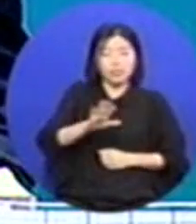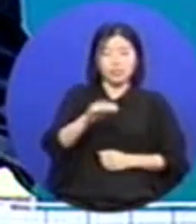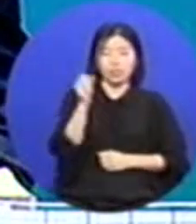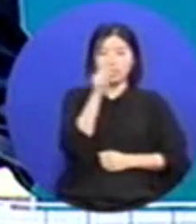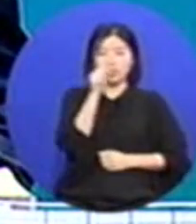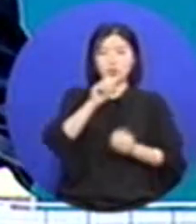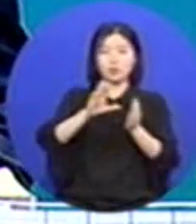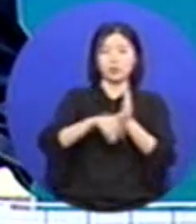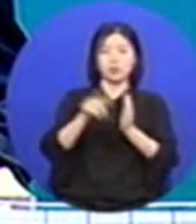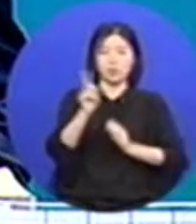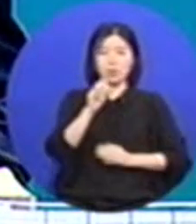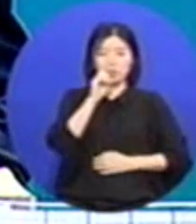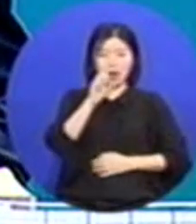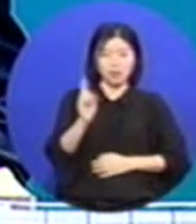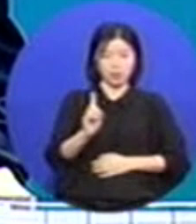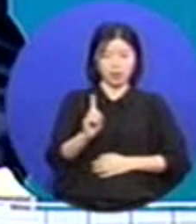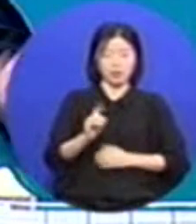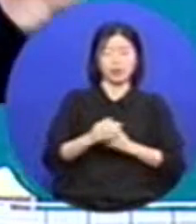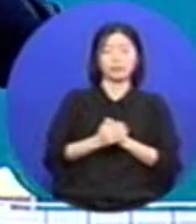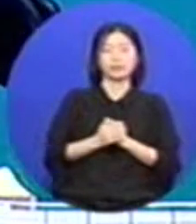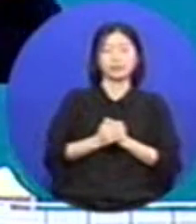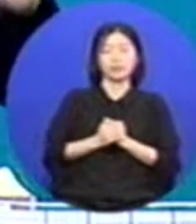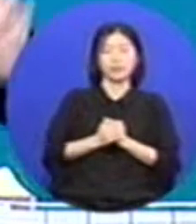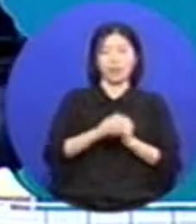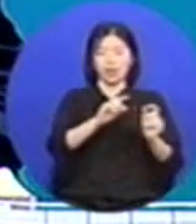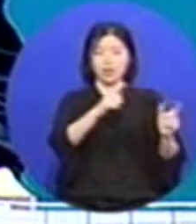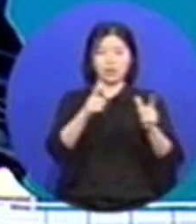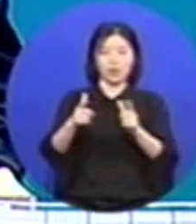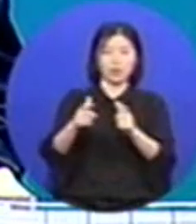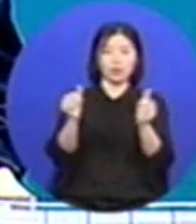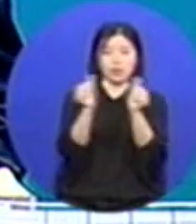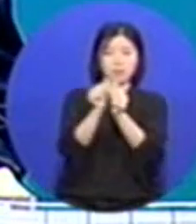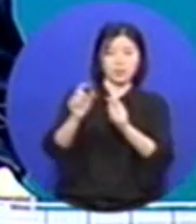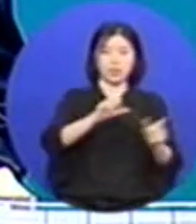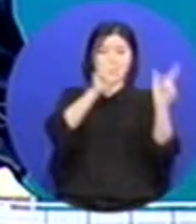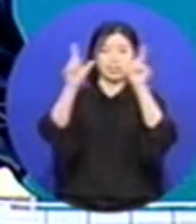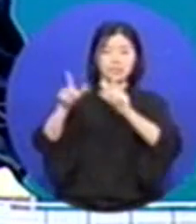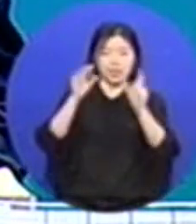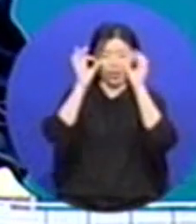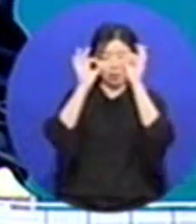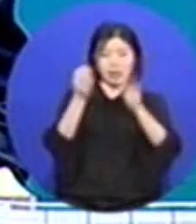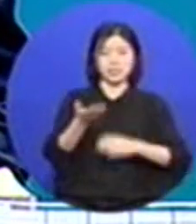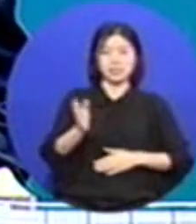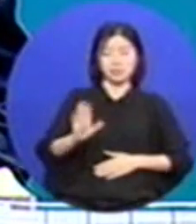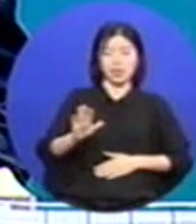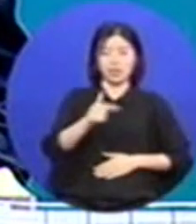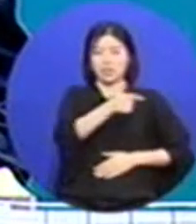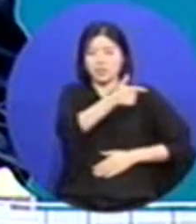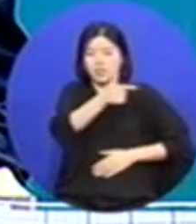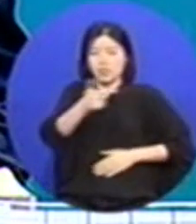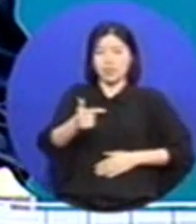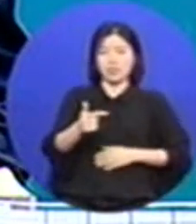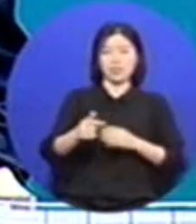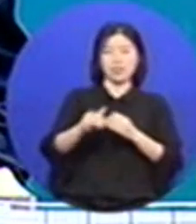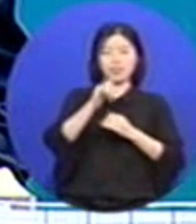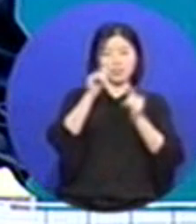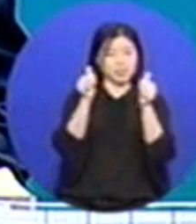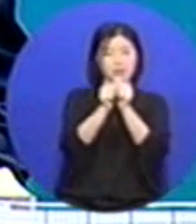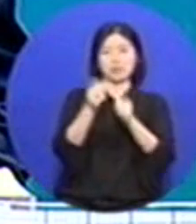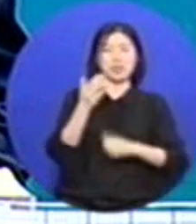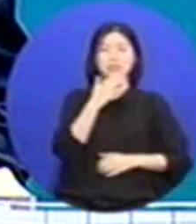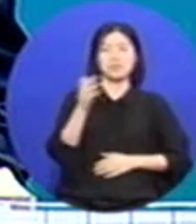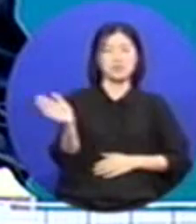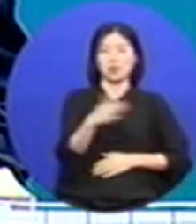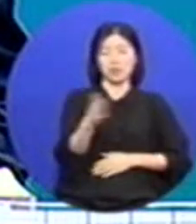했냐면 여러 남자들과 살아 봤는데 대단한 남자는 없더라는 거예요